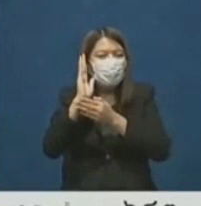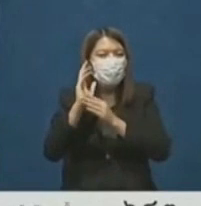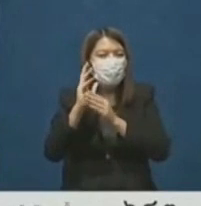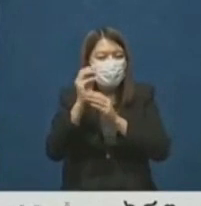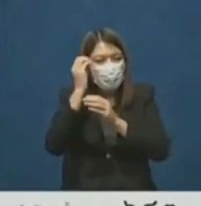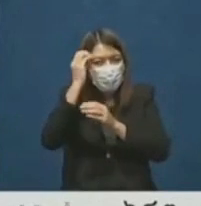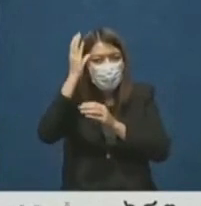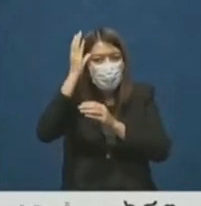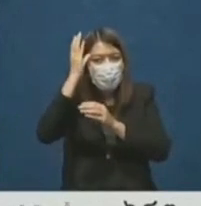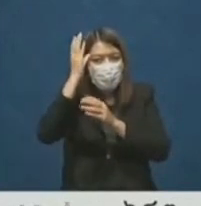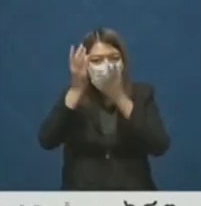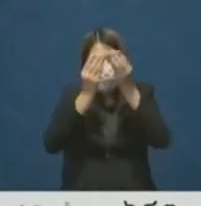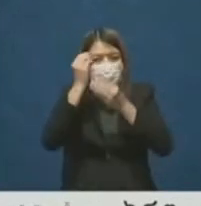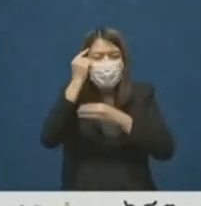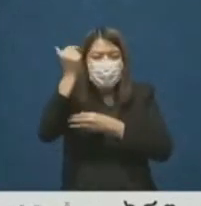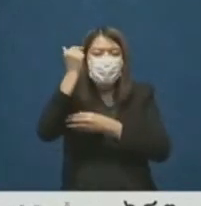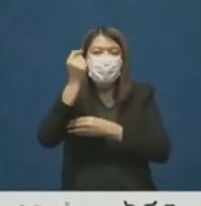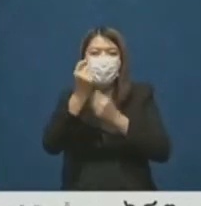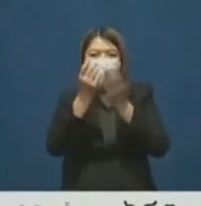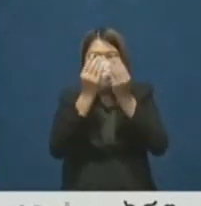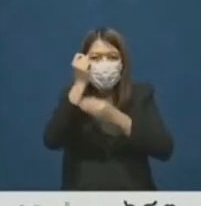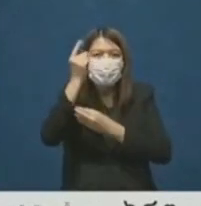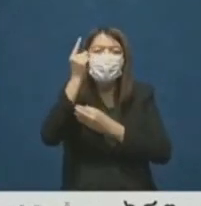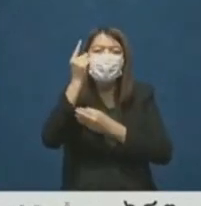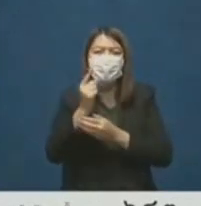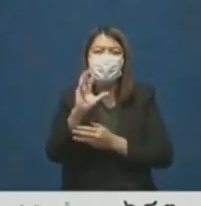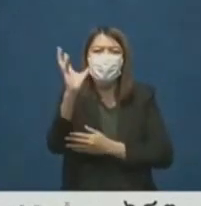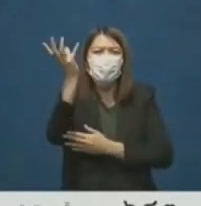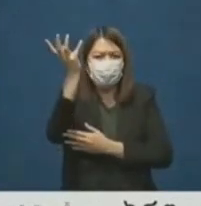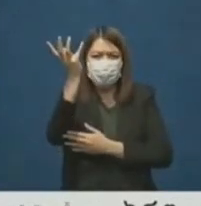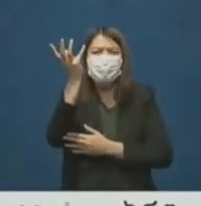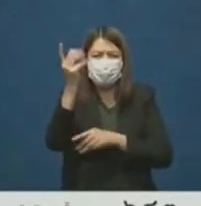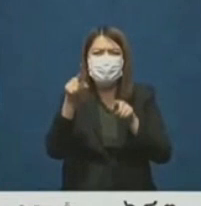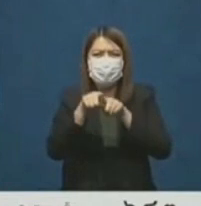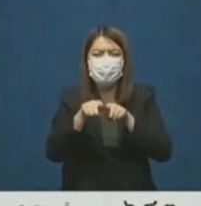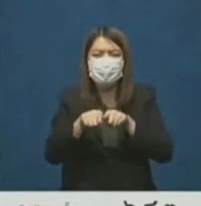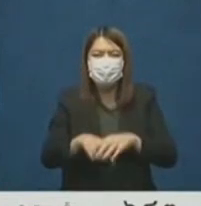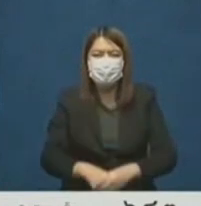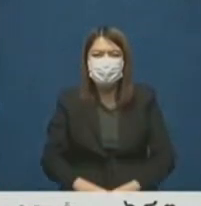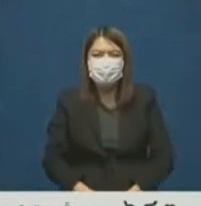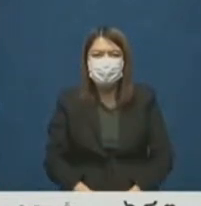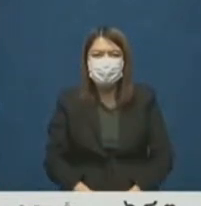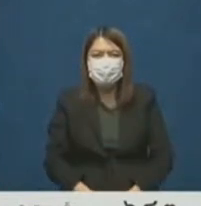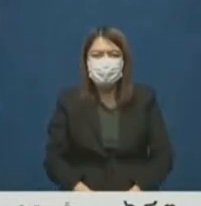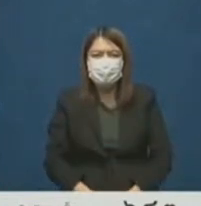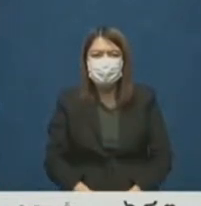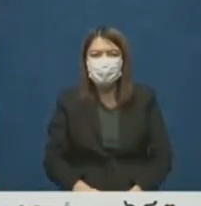คิดการสร้างความรู้ทักษะมันเลยเกิดความเข้าใจและในโลกนี้ก็เหมือนกันครับท่านประธ